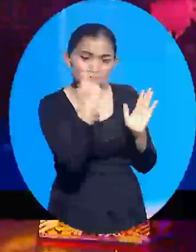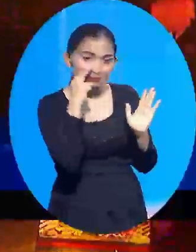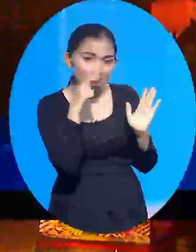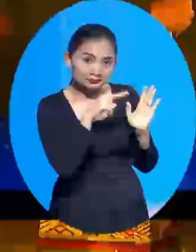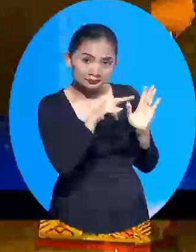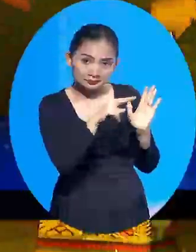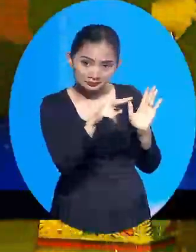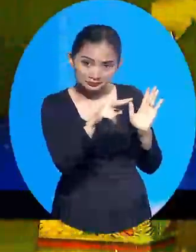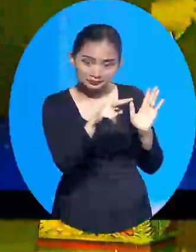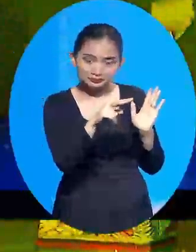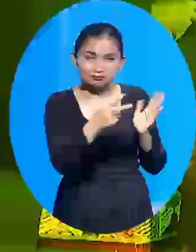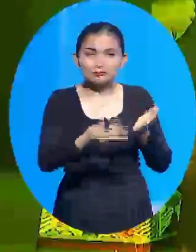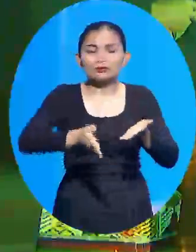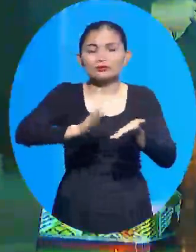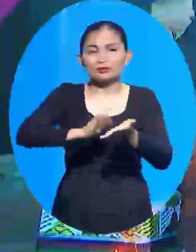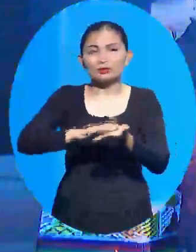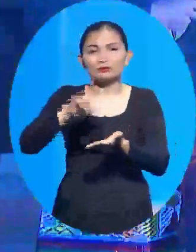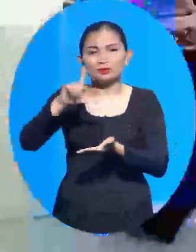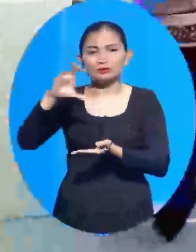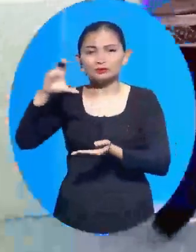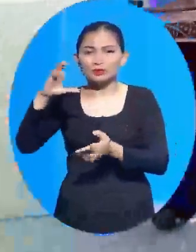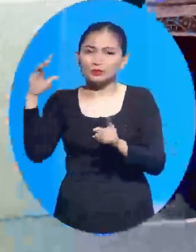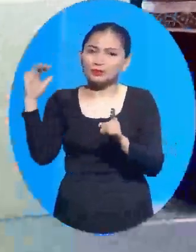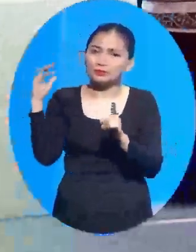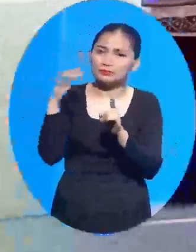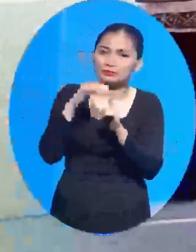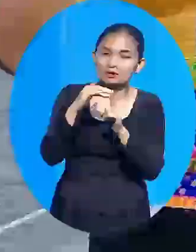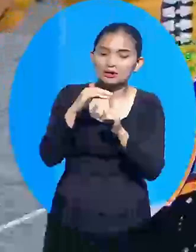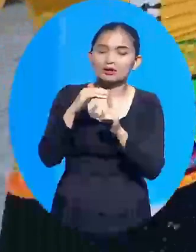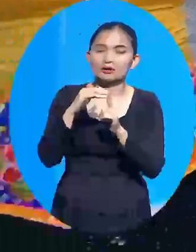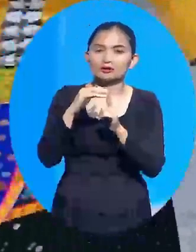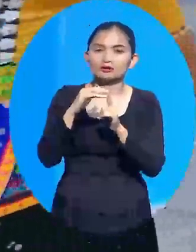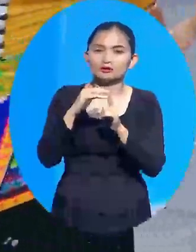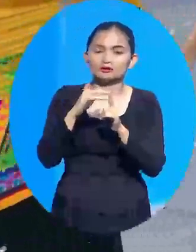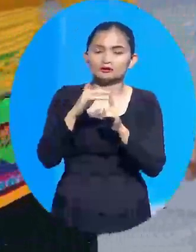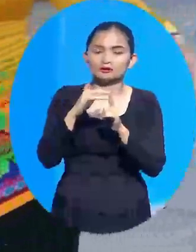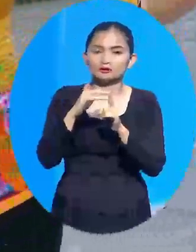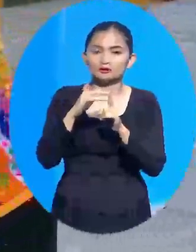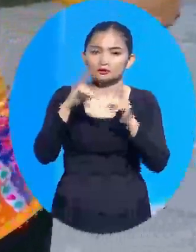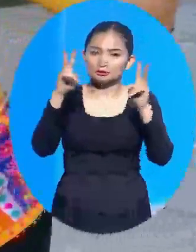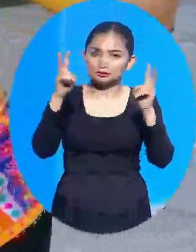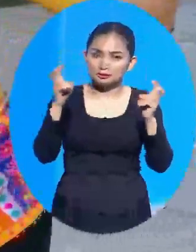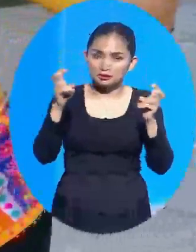tỉnh Lai Châu cũng sẽ tham gia tại sự kiện Thành phố Hồ Chí Minh ngôi nhà chung của chúng ta,